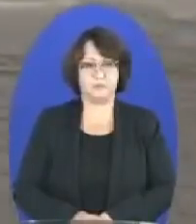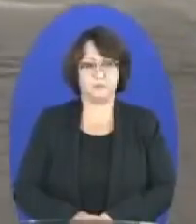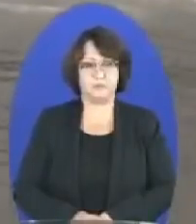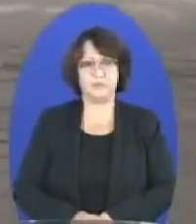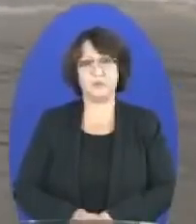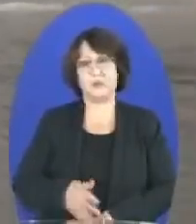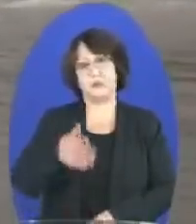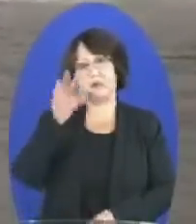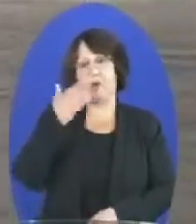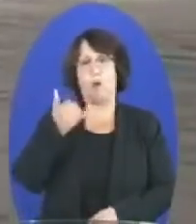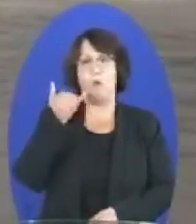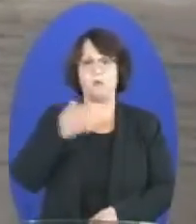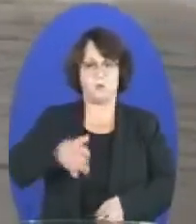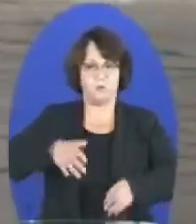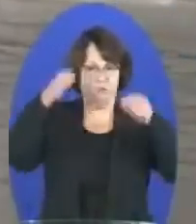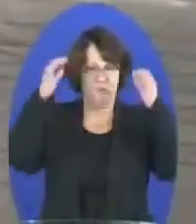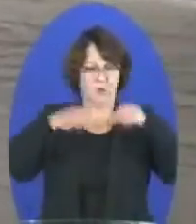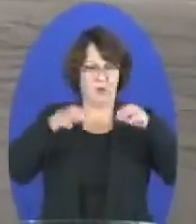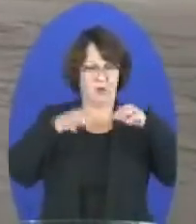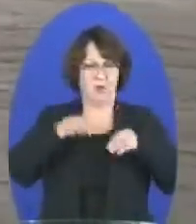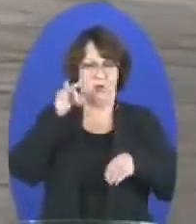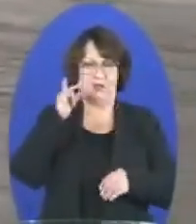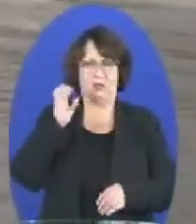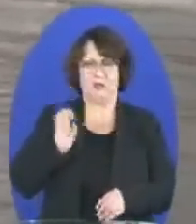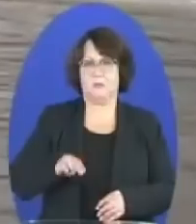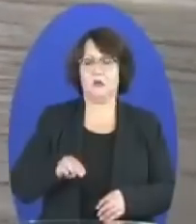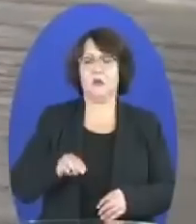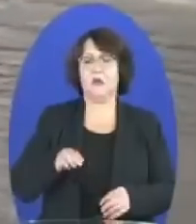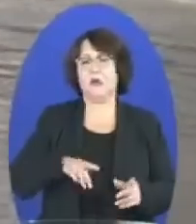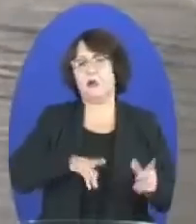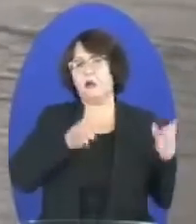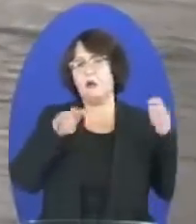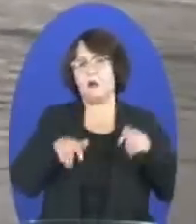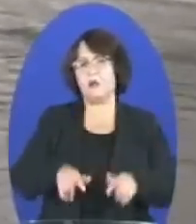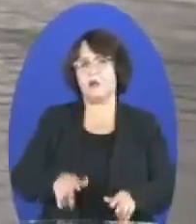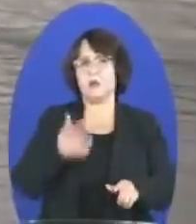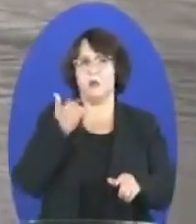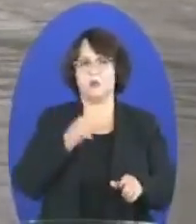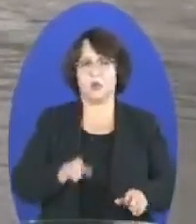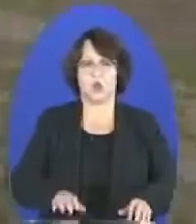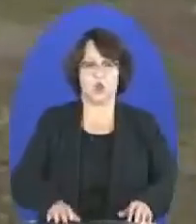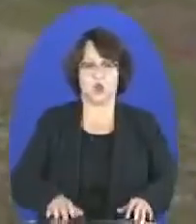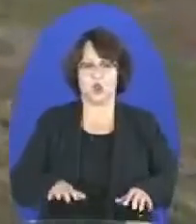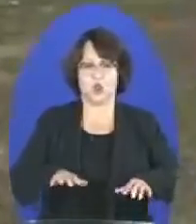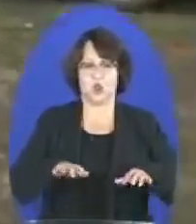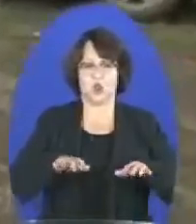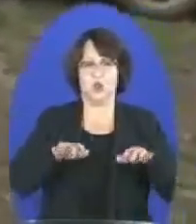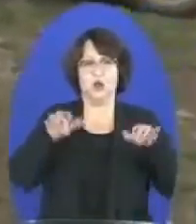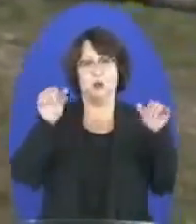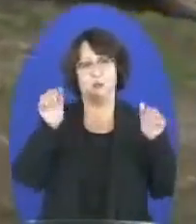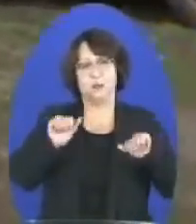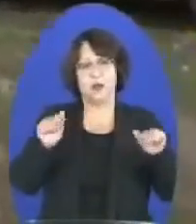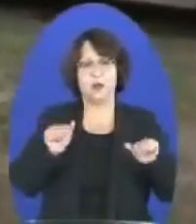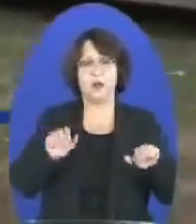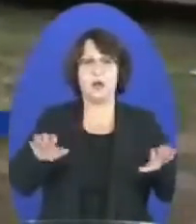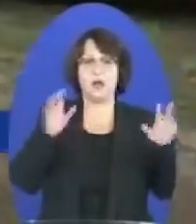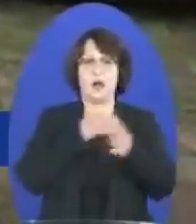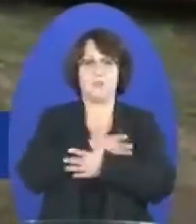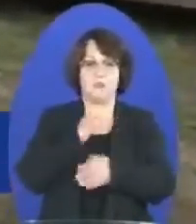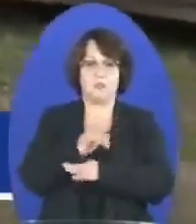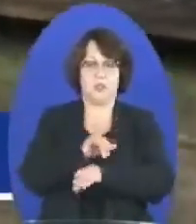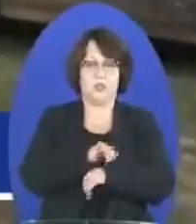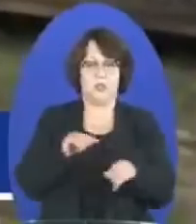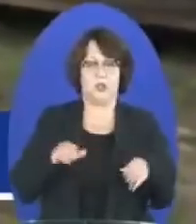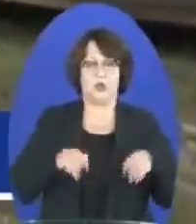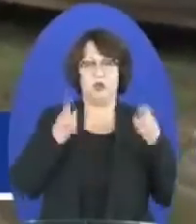Тэгэхээр ойрын өдрүүдэд усрахаг бороо орж байгаа учраас одоо голын төвшин бол нэмэгдэж байгаа. За мөн одоо баярын амралтын өдрөд үргэлжлэж байгаа учраас иргэд бас